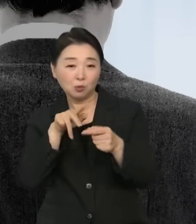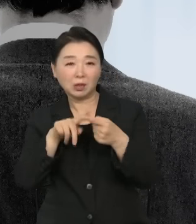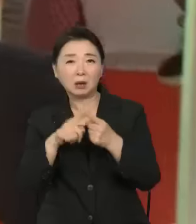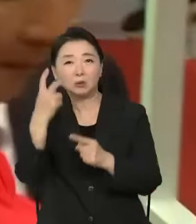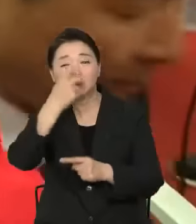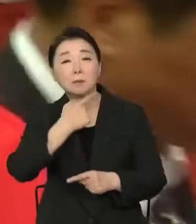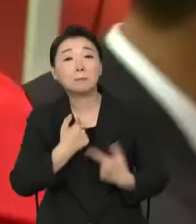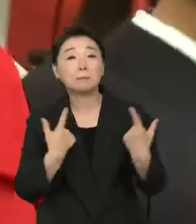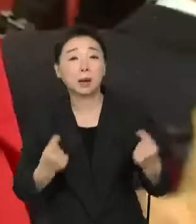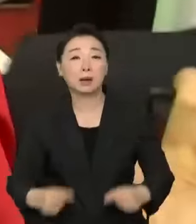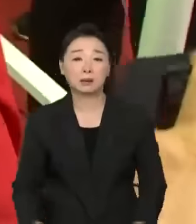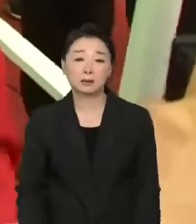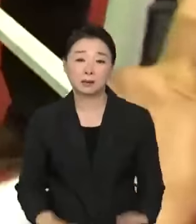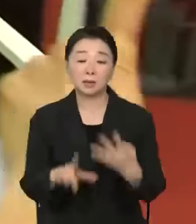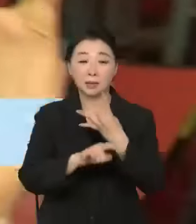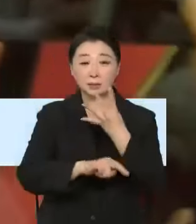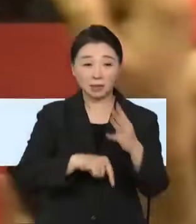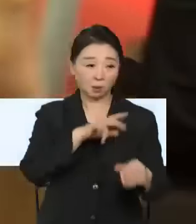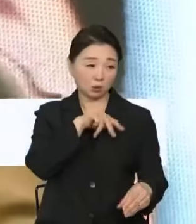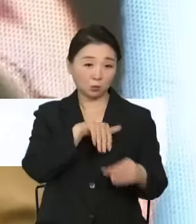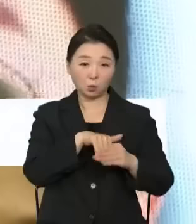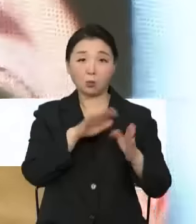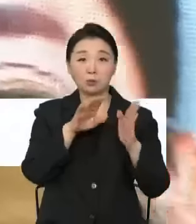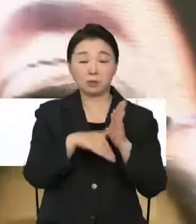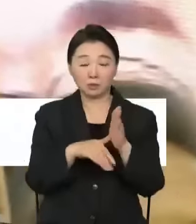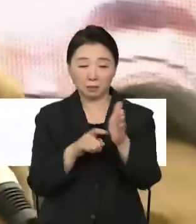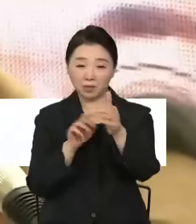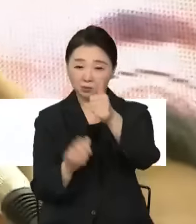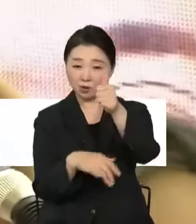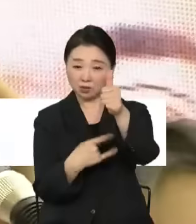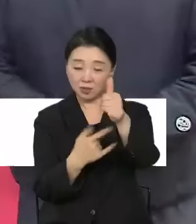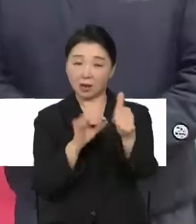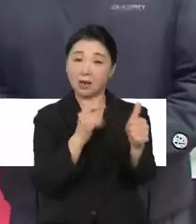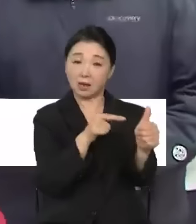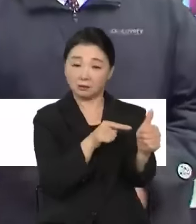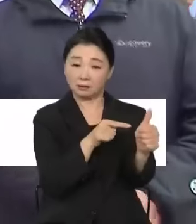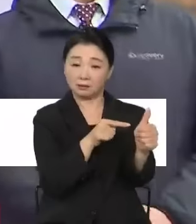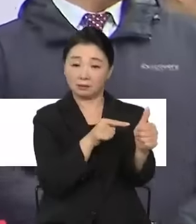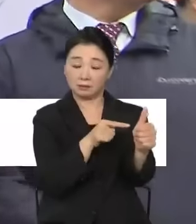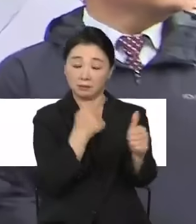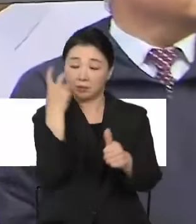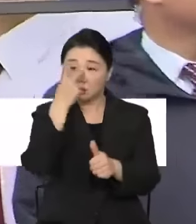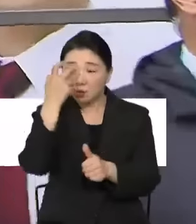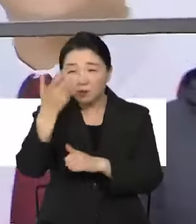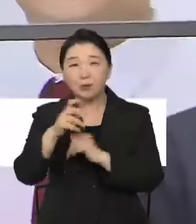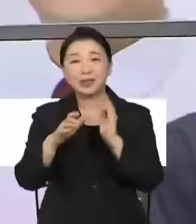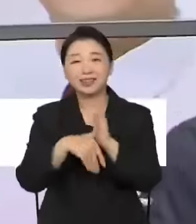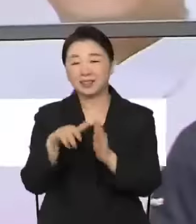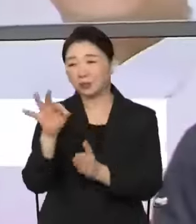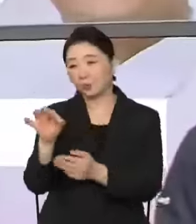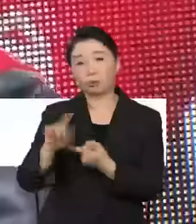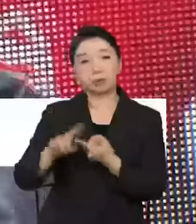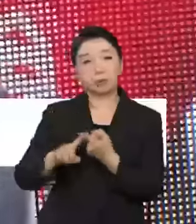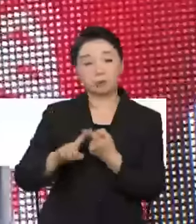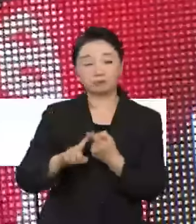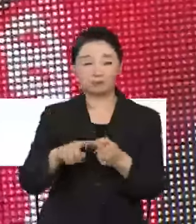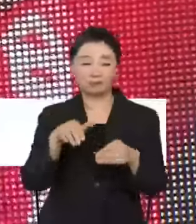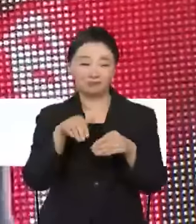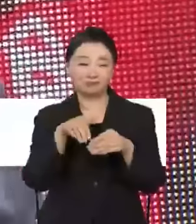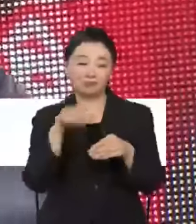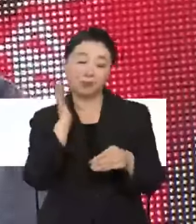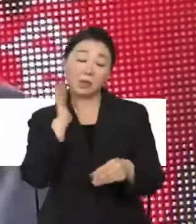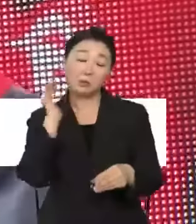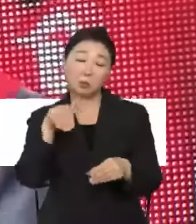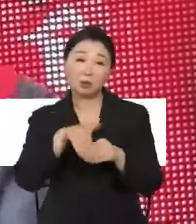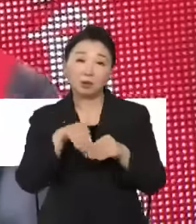4월총선 당시비상위원회위원장이었던한동훈이 당 자금을이용해자신의대통령후보인정을위한여론조사를실시했다는주장